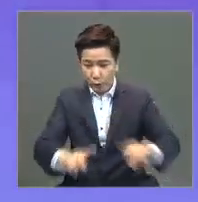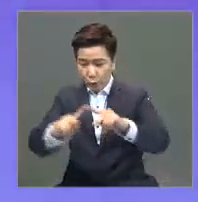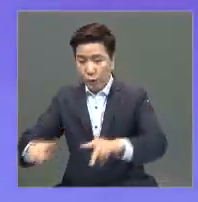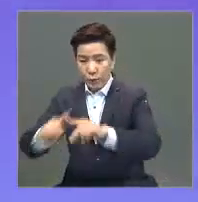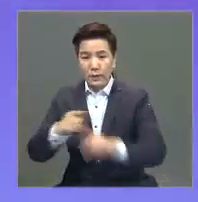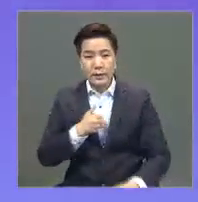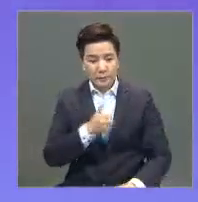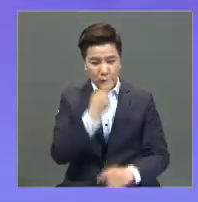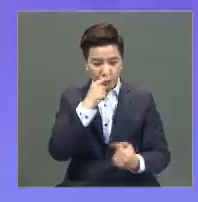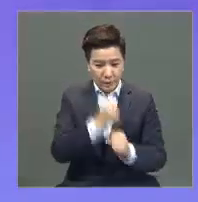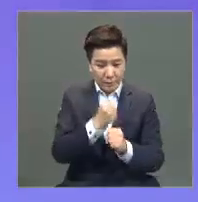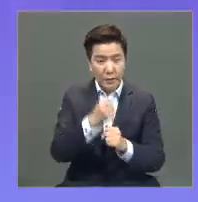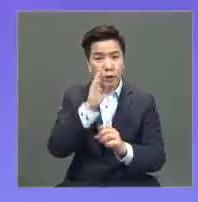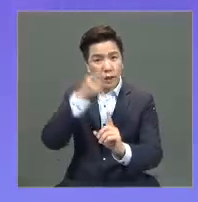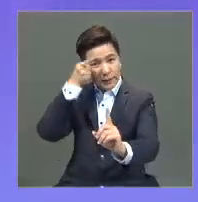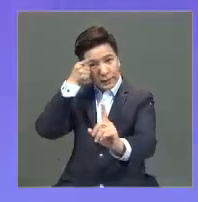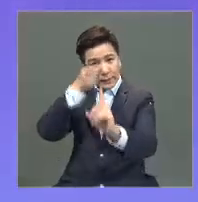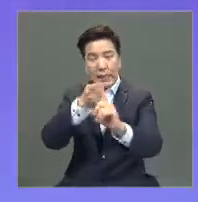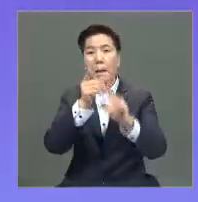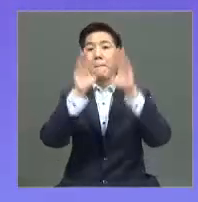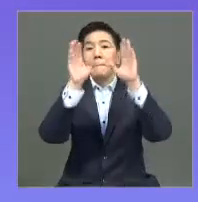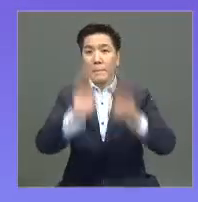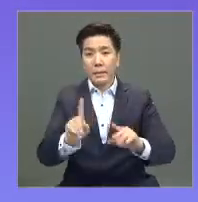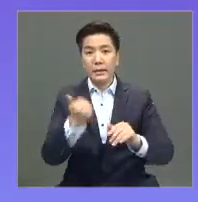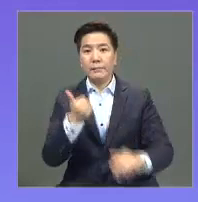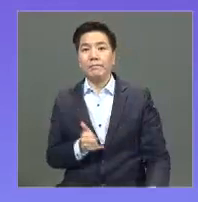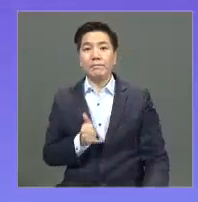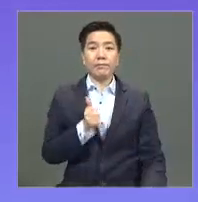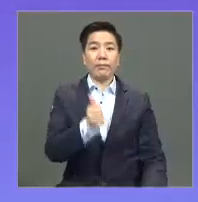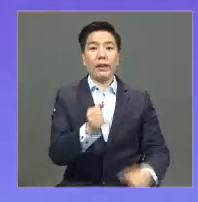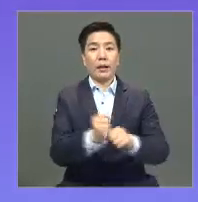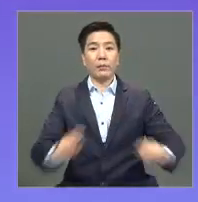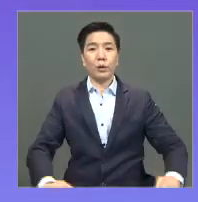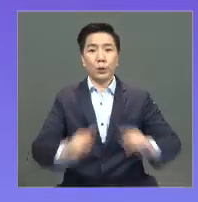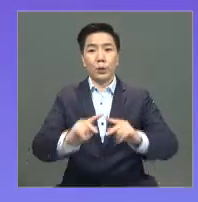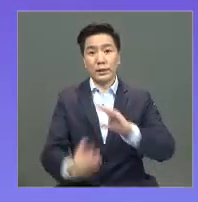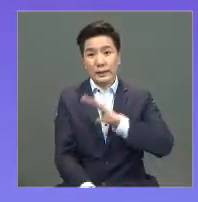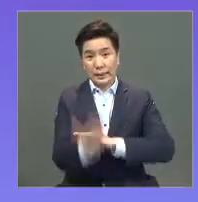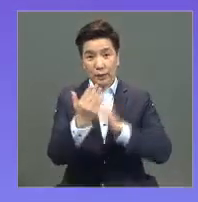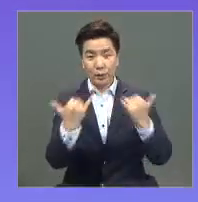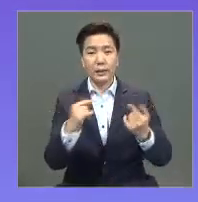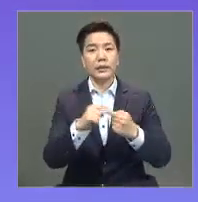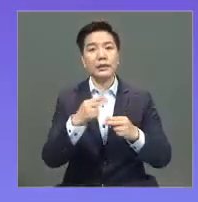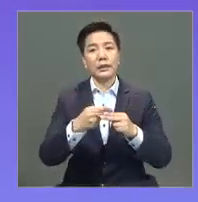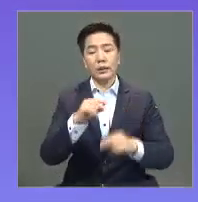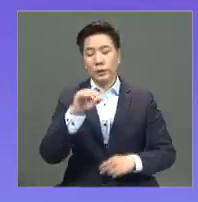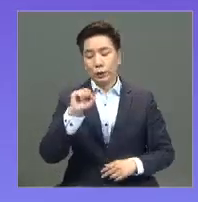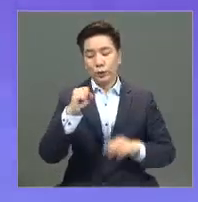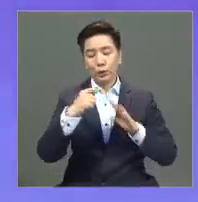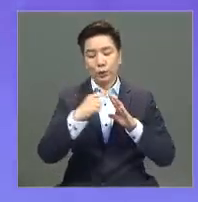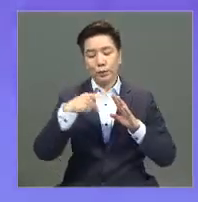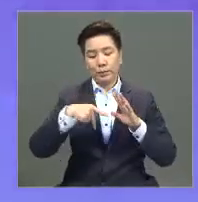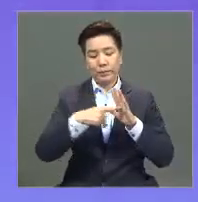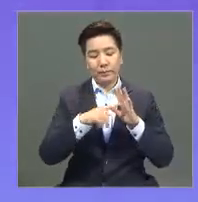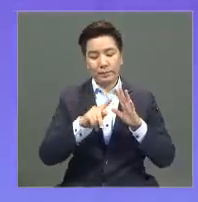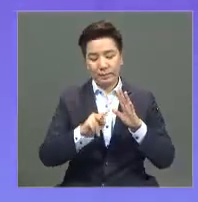ข้าไปหลักการทำงานทิศทางการทำงานจะเป็นอย่างไรท่านแรกนะคะที่เดินทางเข้ากระทรวงตั้งแต่ช่วงเช้าค่ะท่านสุพัฒนพงษ์พันธ์มี